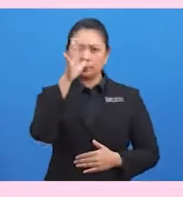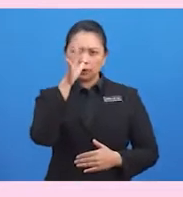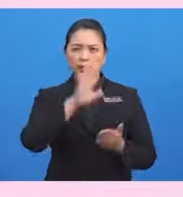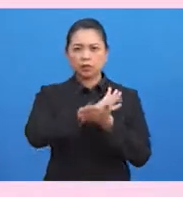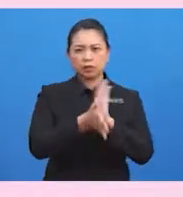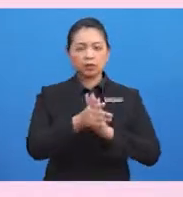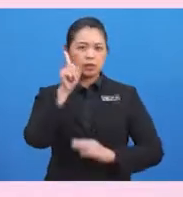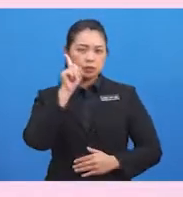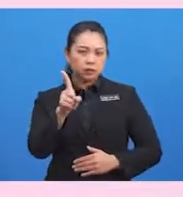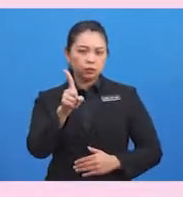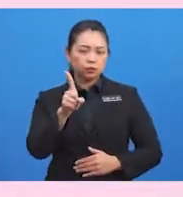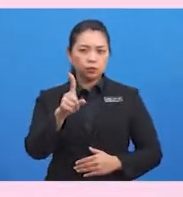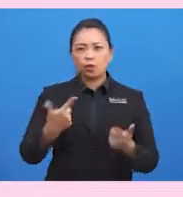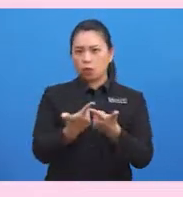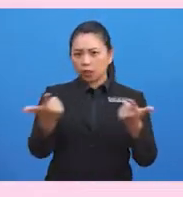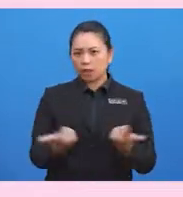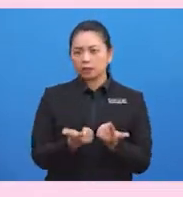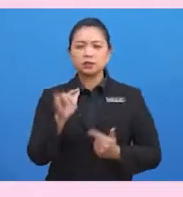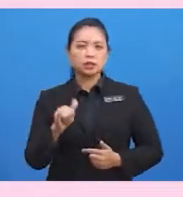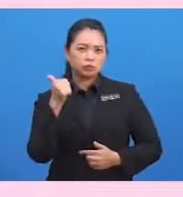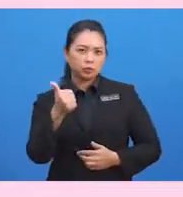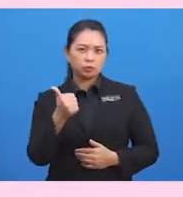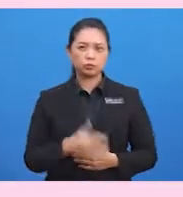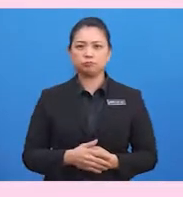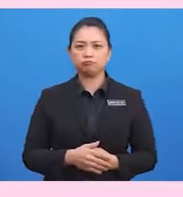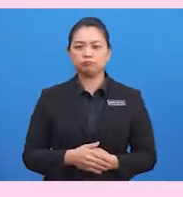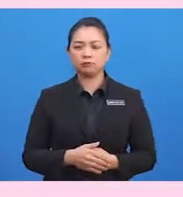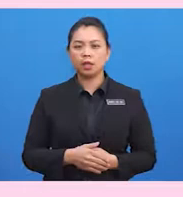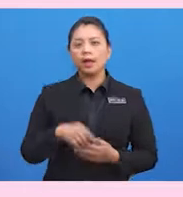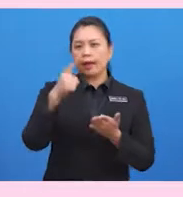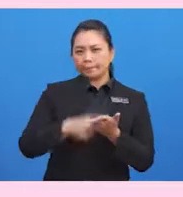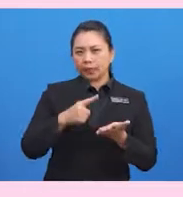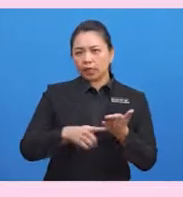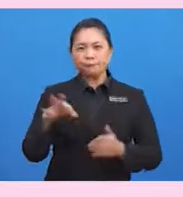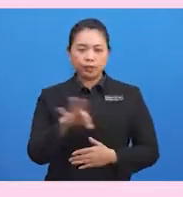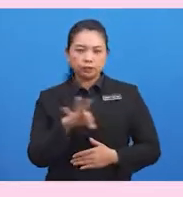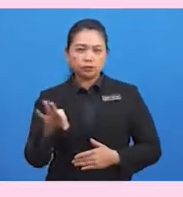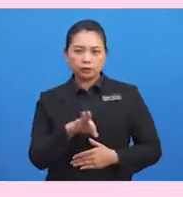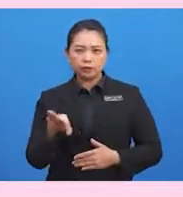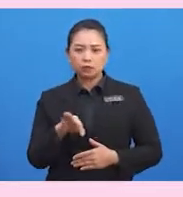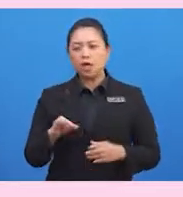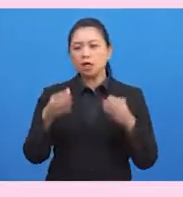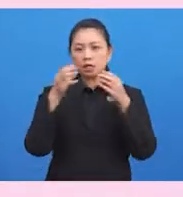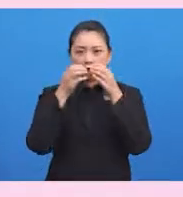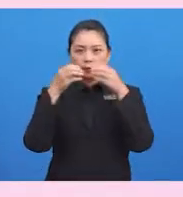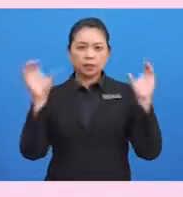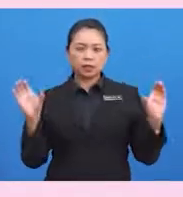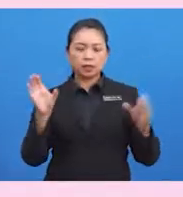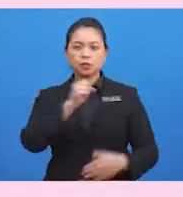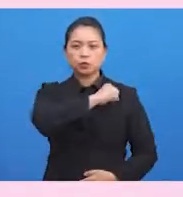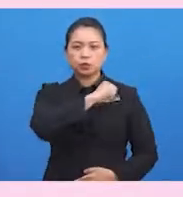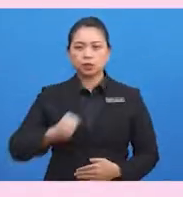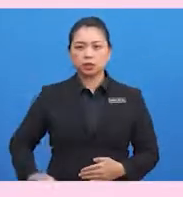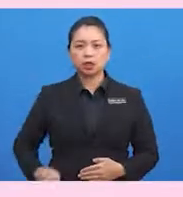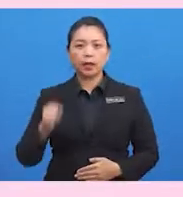sebuah lokasi yang attaching yang seterusnya Apakah faktur-faktur kegemilangan ke